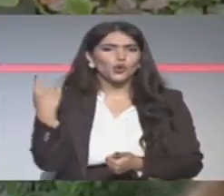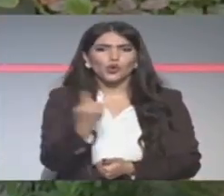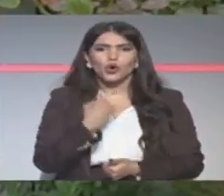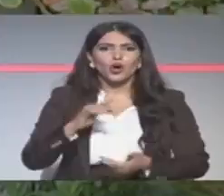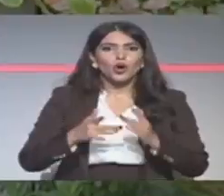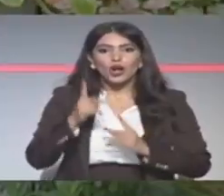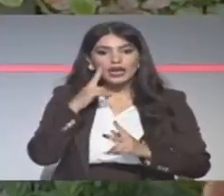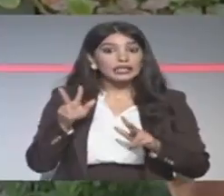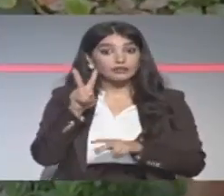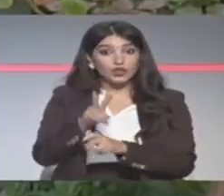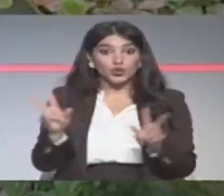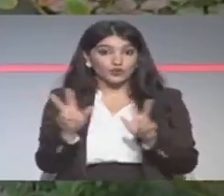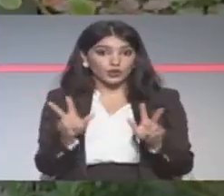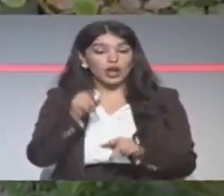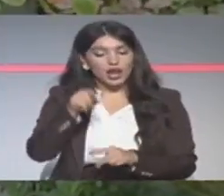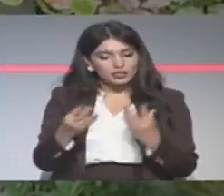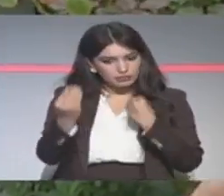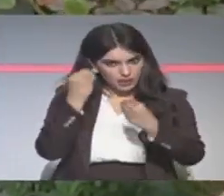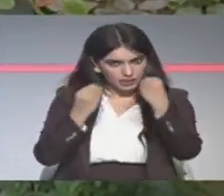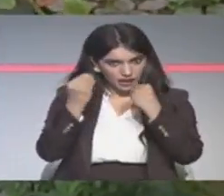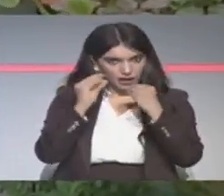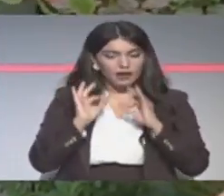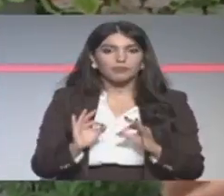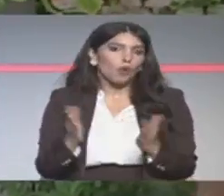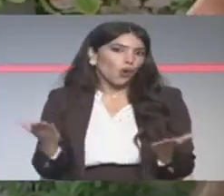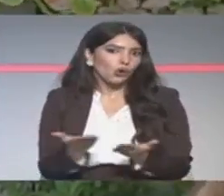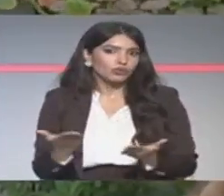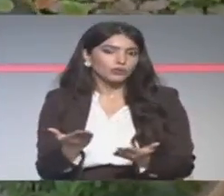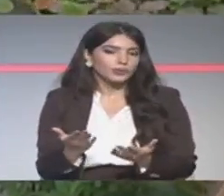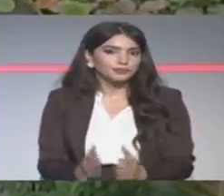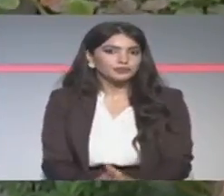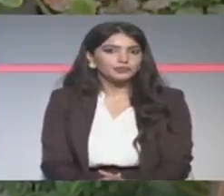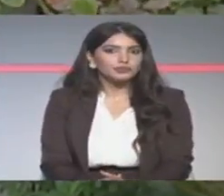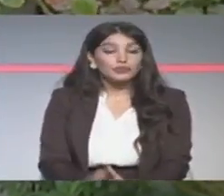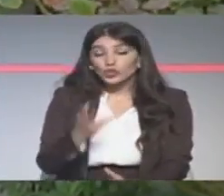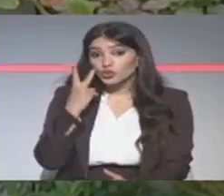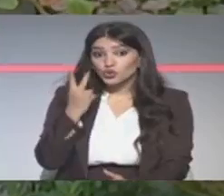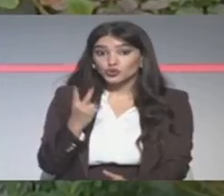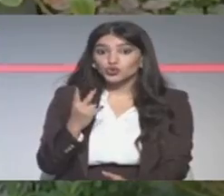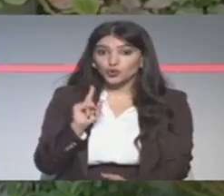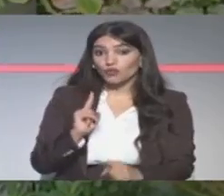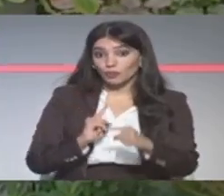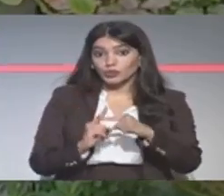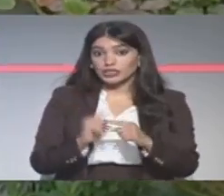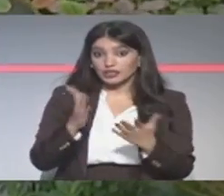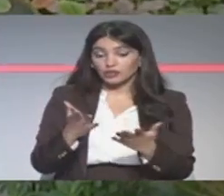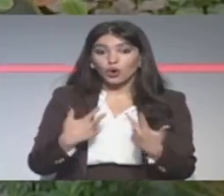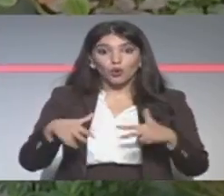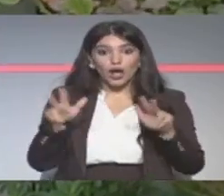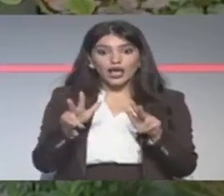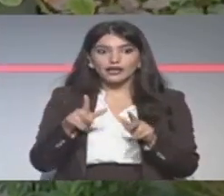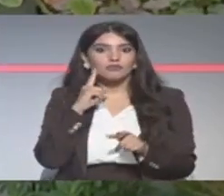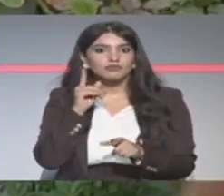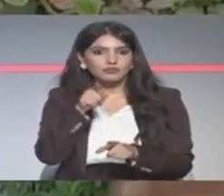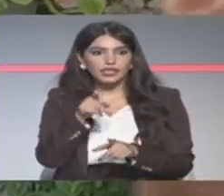والمختلف المستهلك للمادة الإعلامية يلزم يتعلم الآن كيفاش ينظر بنظرة أخرى للمضامين الإعلامية، هي نظرة ناقدة